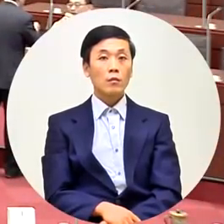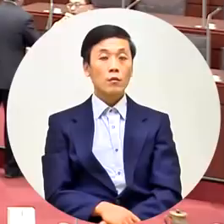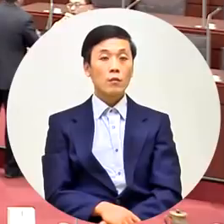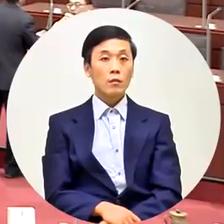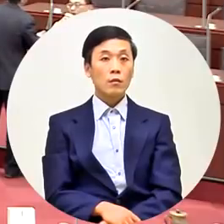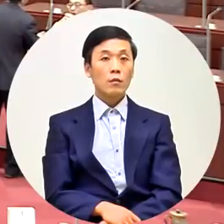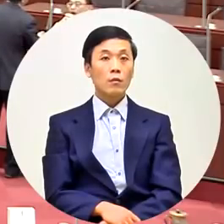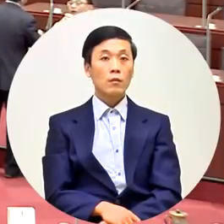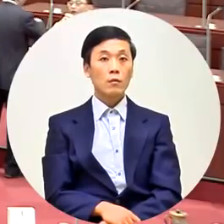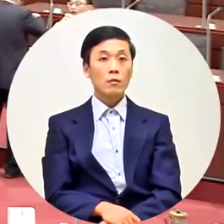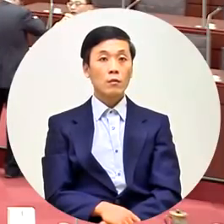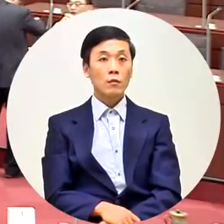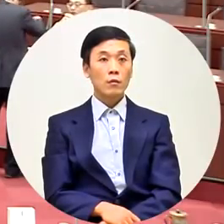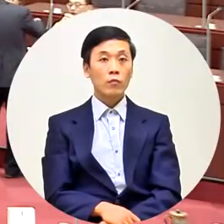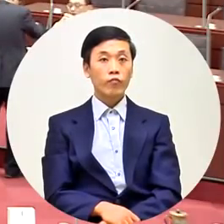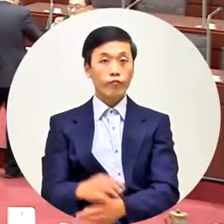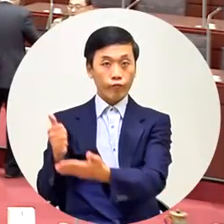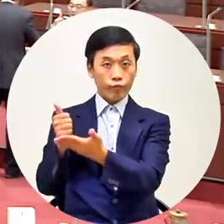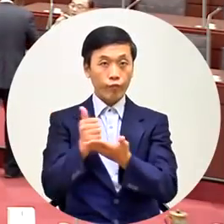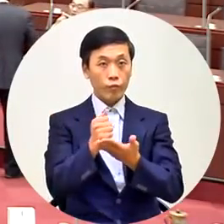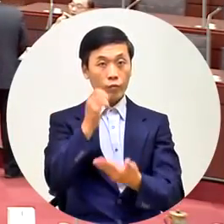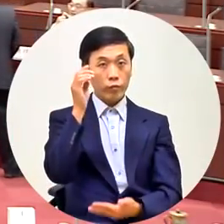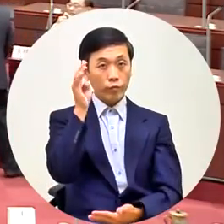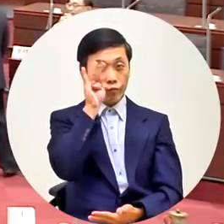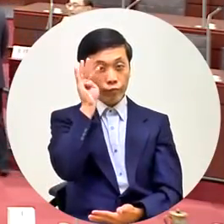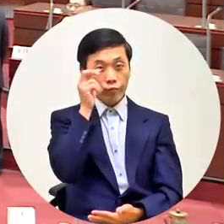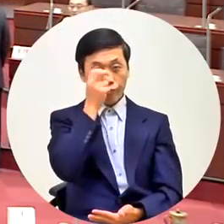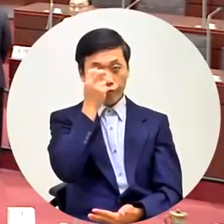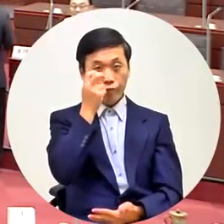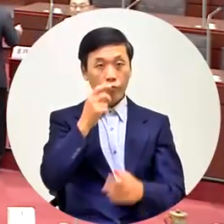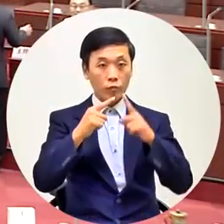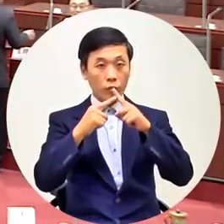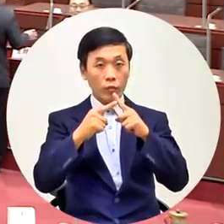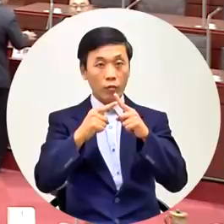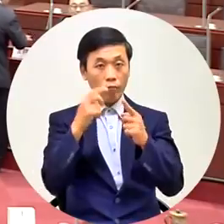请监察员查核选举票。